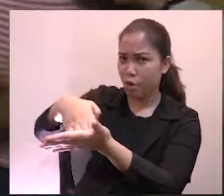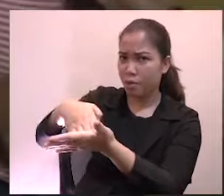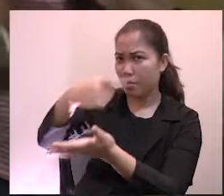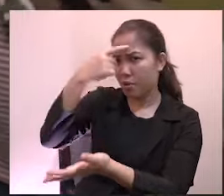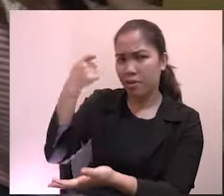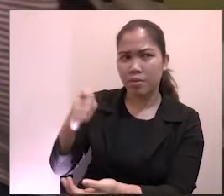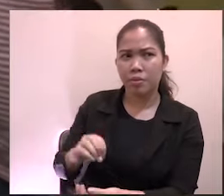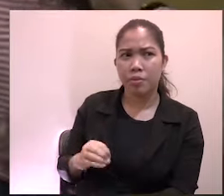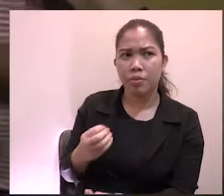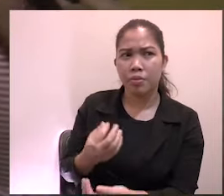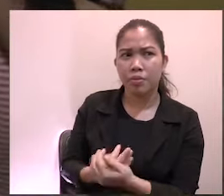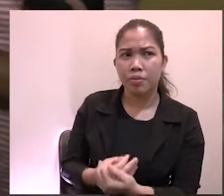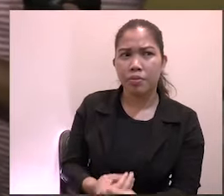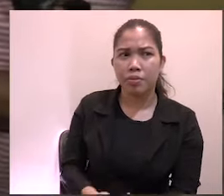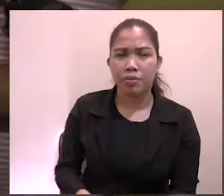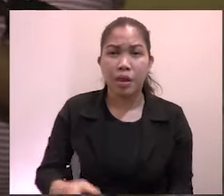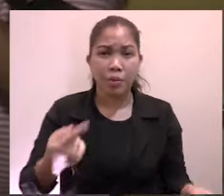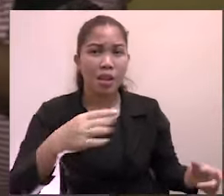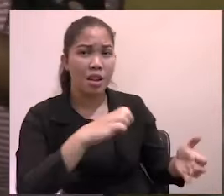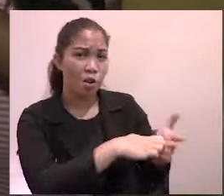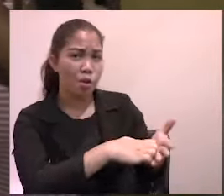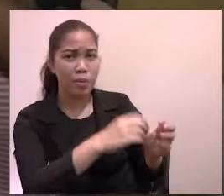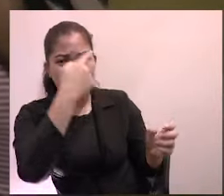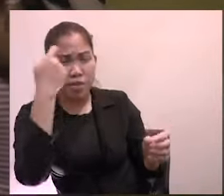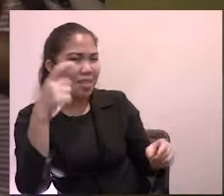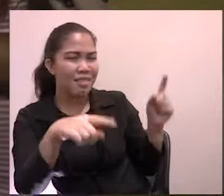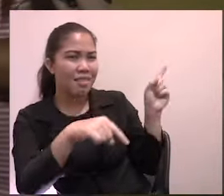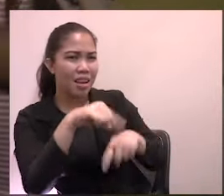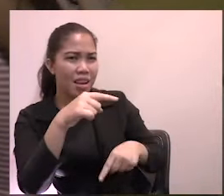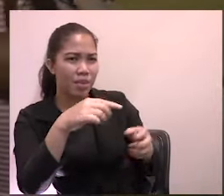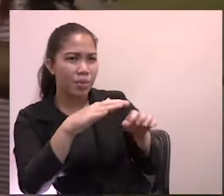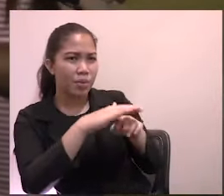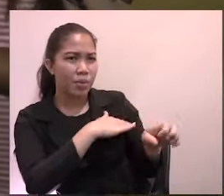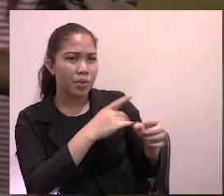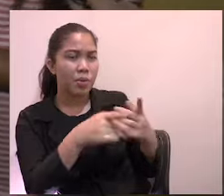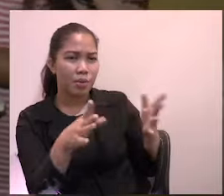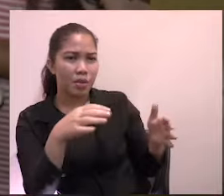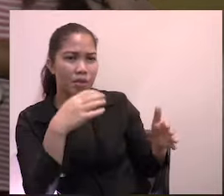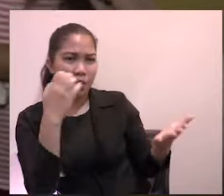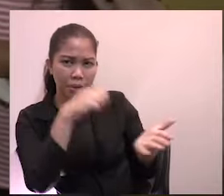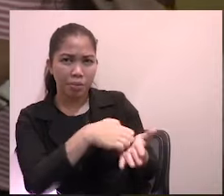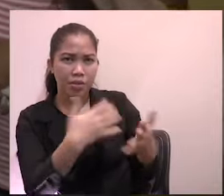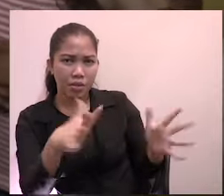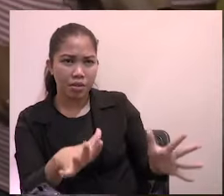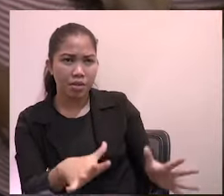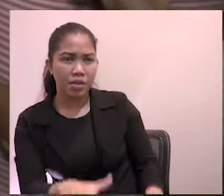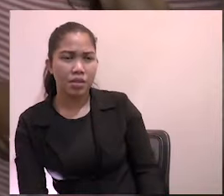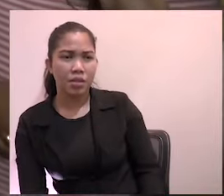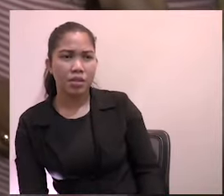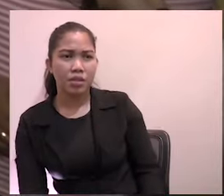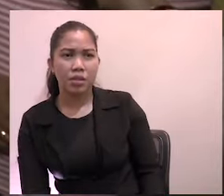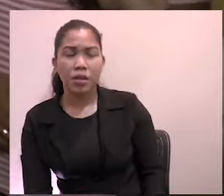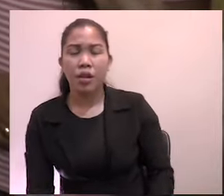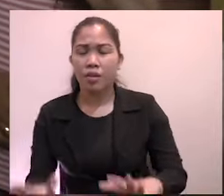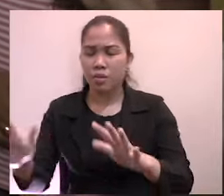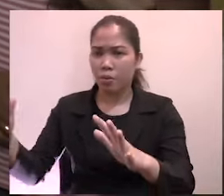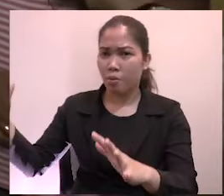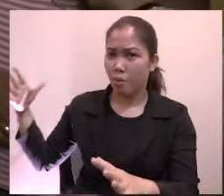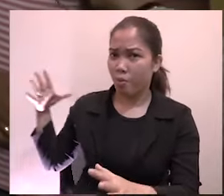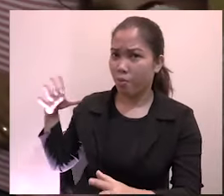lalo sila. Kaya wala silang enroll, kaya hindi sila makapasok. Nung nag-enroll kami, pasok ka na yun. Pasok ka na nga. Pero sabi ko,